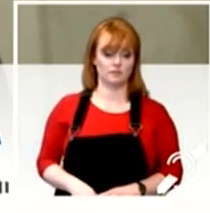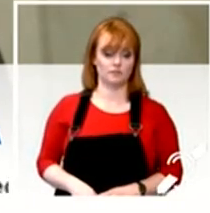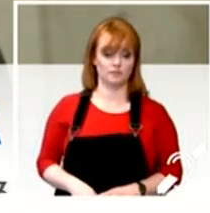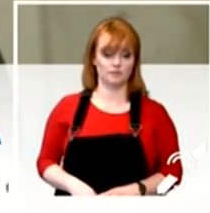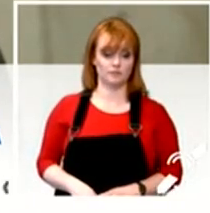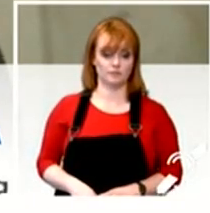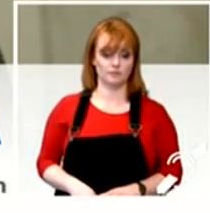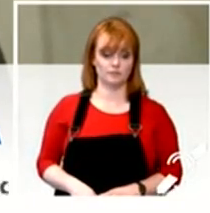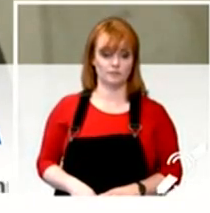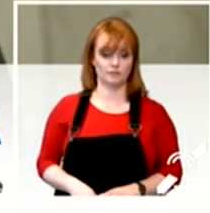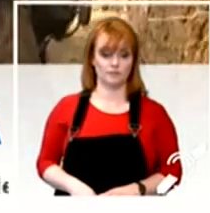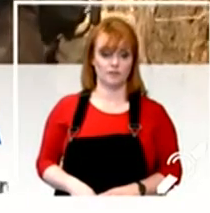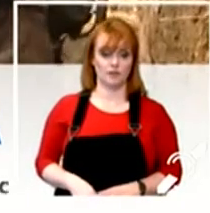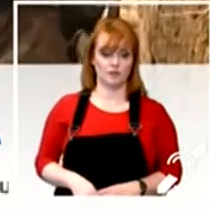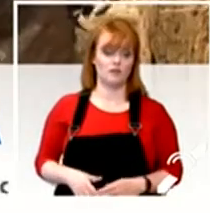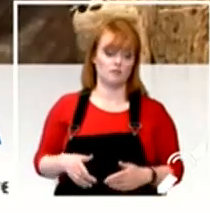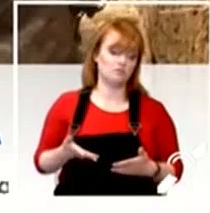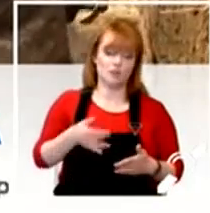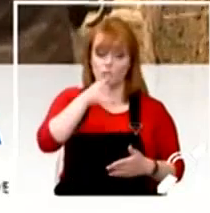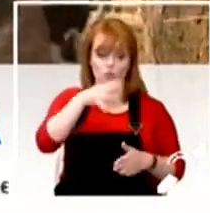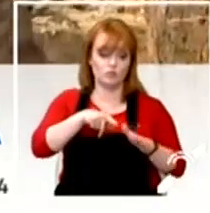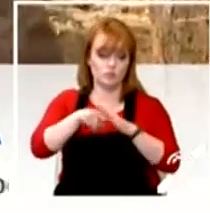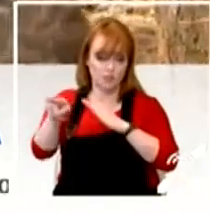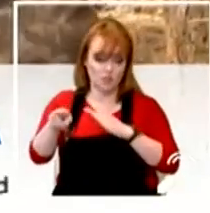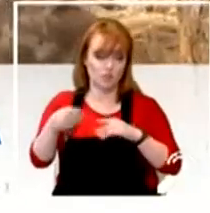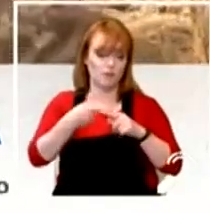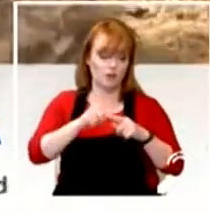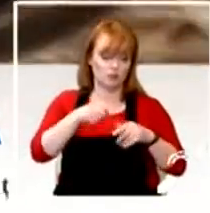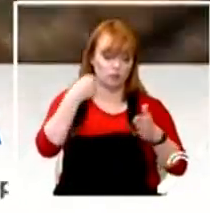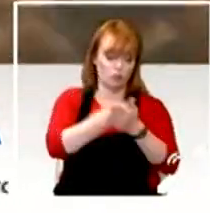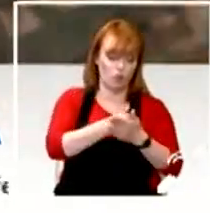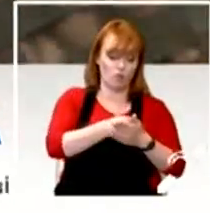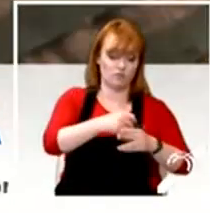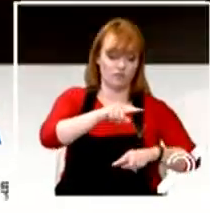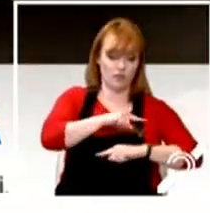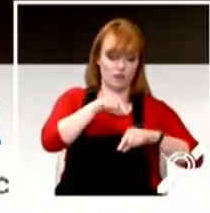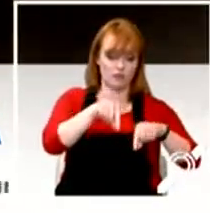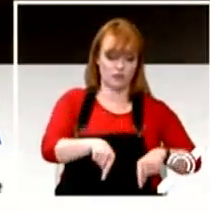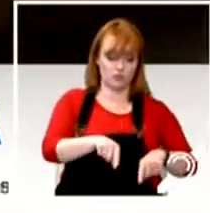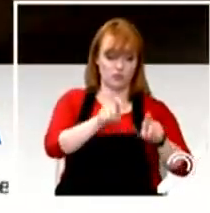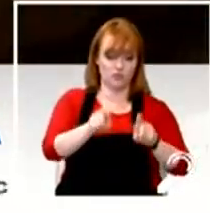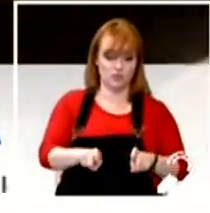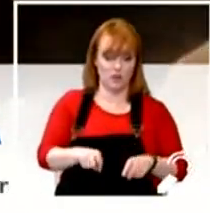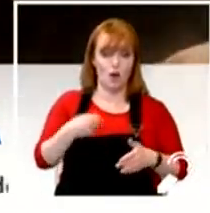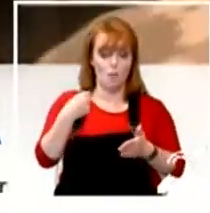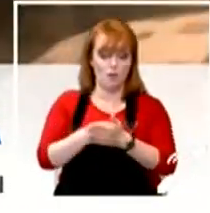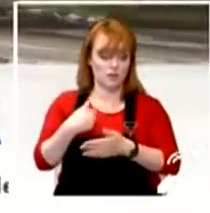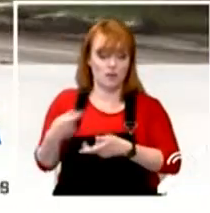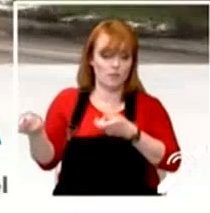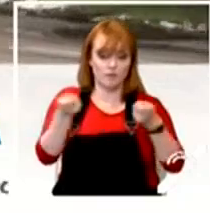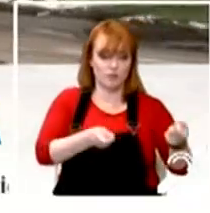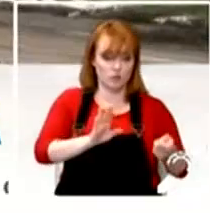выходить, либо остаться погибать. Dezvăluirile privind criza de muniție ale forțelor ruse din Bahmut sunt făcute pe fondul pregătirilor